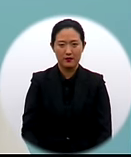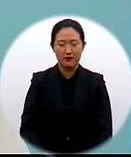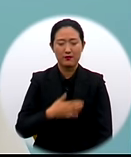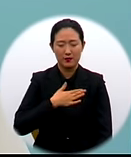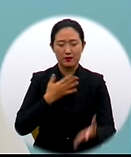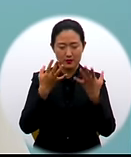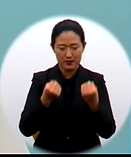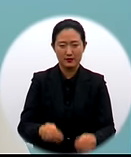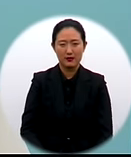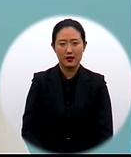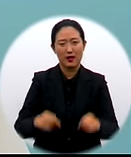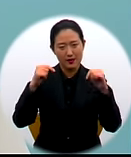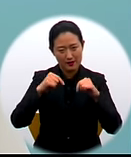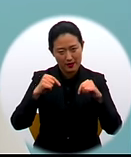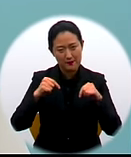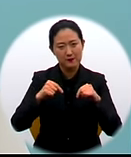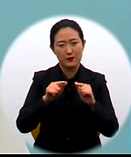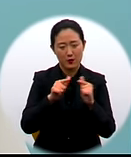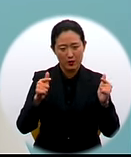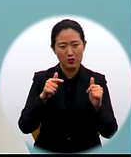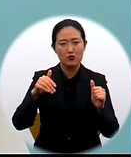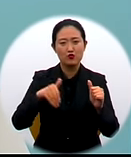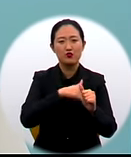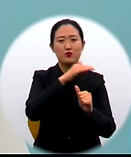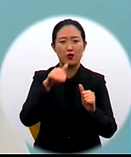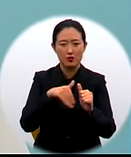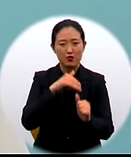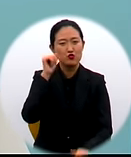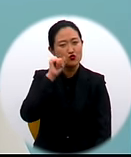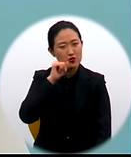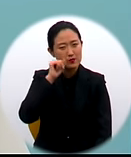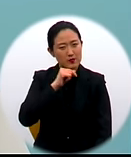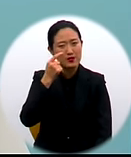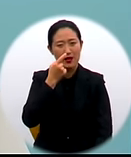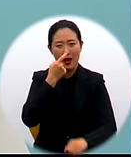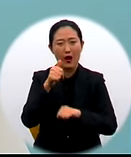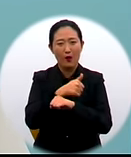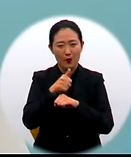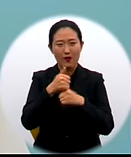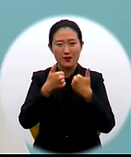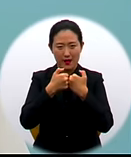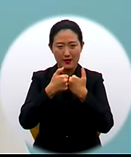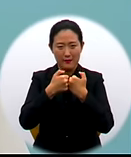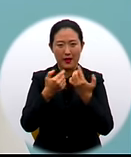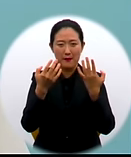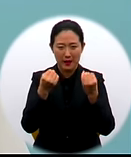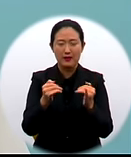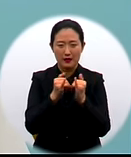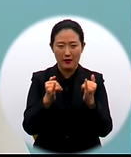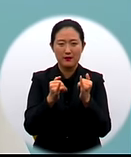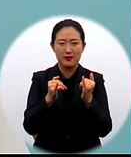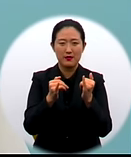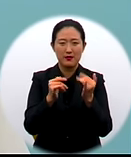사실은 저도 굉장히 많이 합니다. 상담도 많이 받고 제 주변에 내 취미는 학원 상담이야? 라고 할 정도로 굉장히